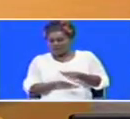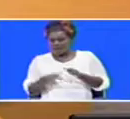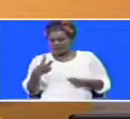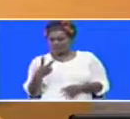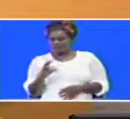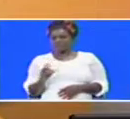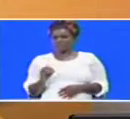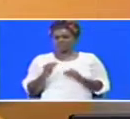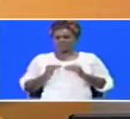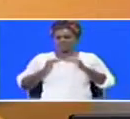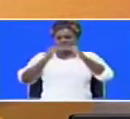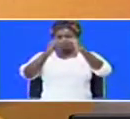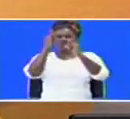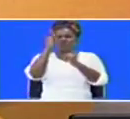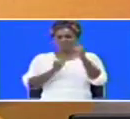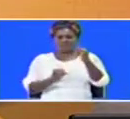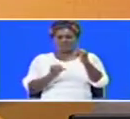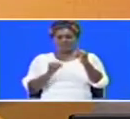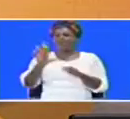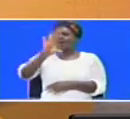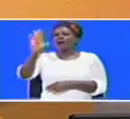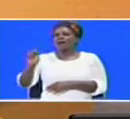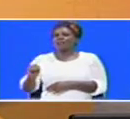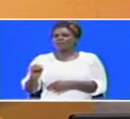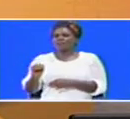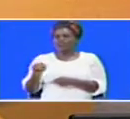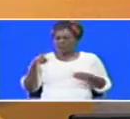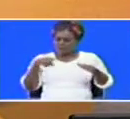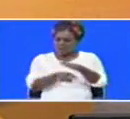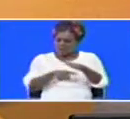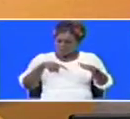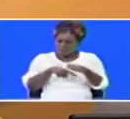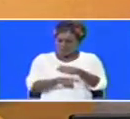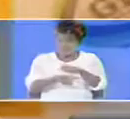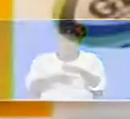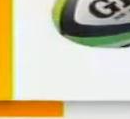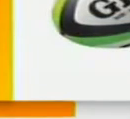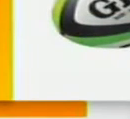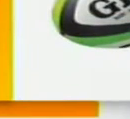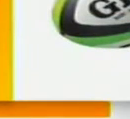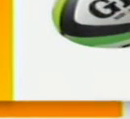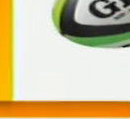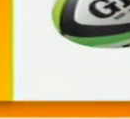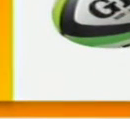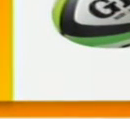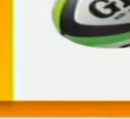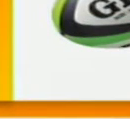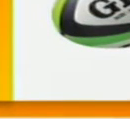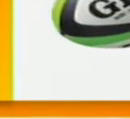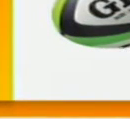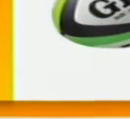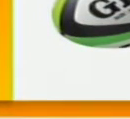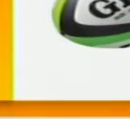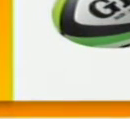20 wamefuzu kwenye fainali ya ubingwa wa Afrika baada ya kujikakamua na kuwalaza wapinzani wao Zimbabwe alama 34 kwa 24 katika